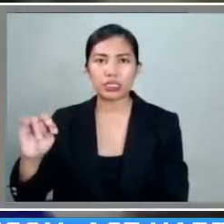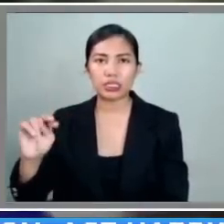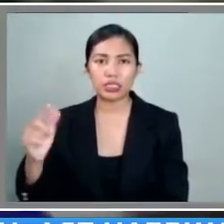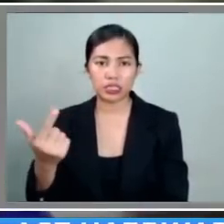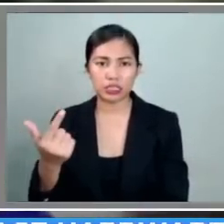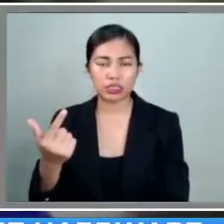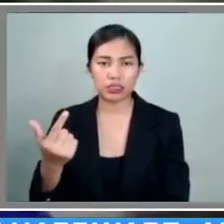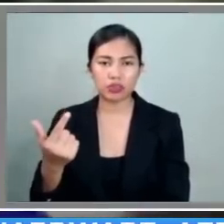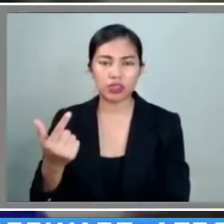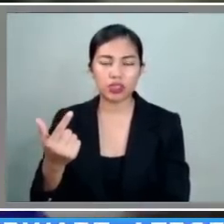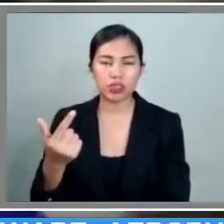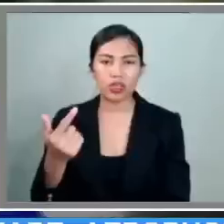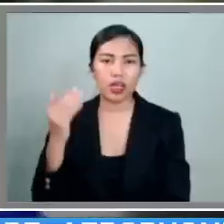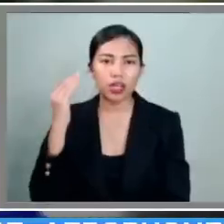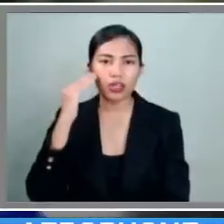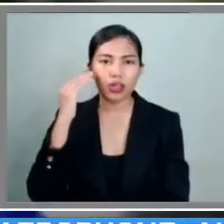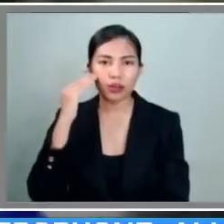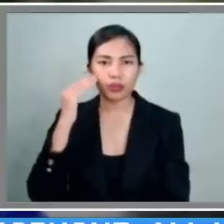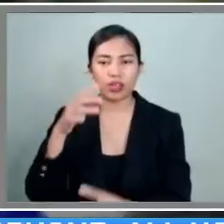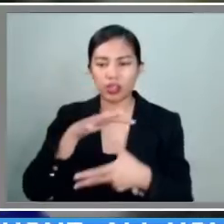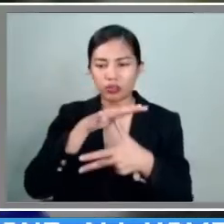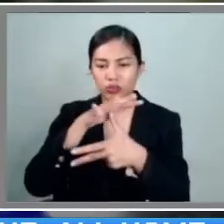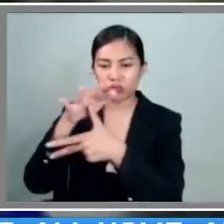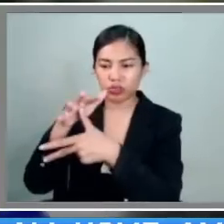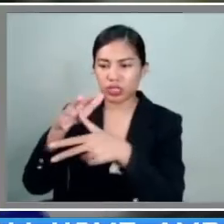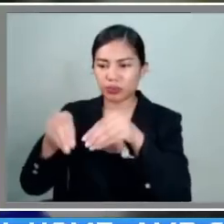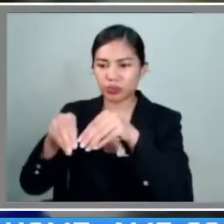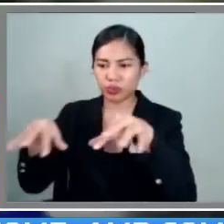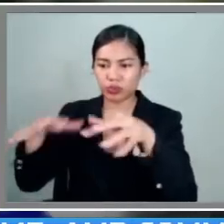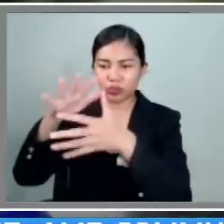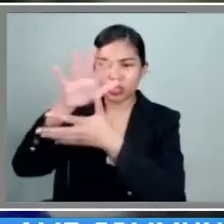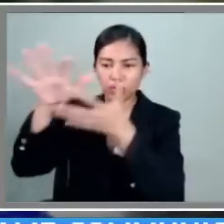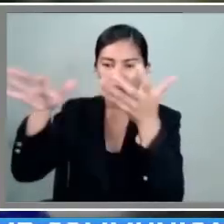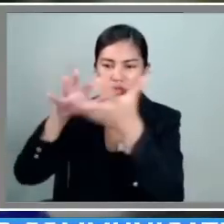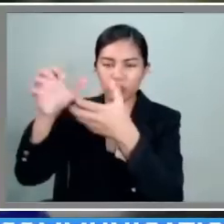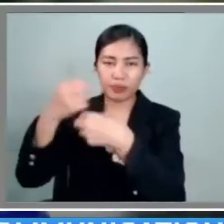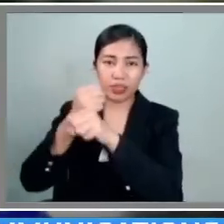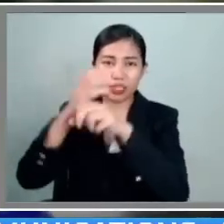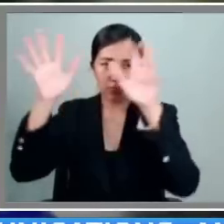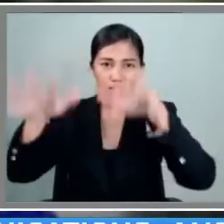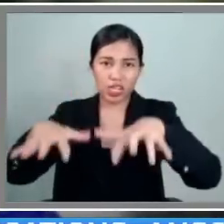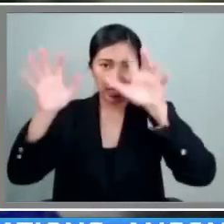nagkaroon po kami ng cloud seeding operation. So actually, sa ngayon, Rafi, ay